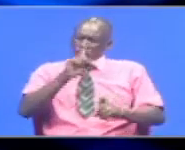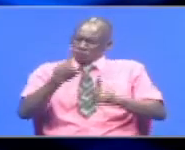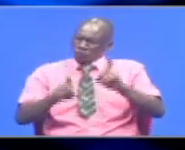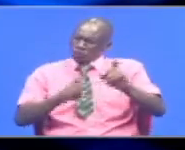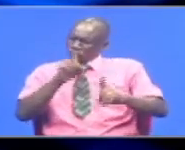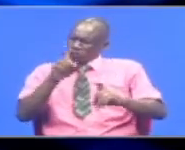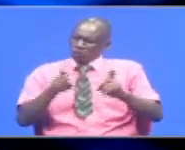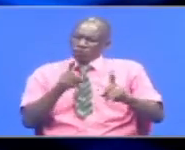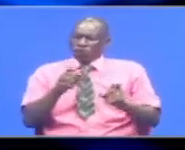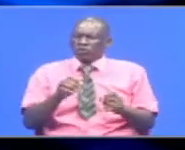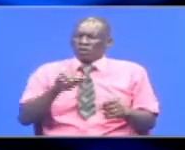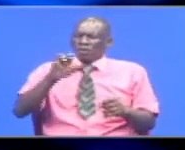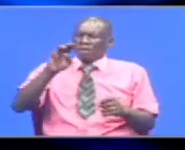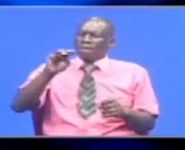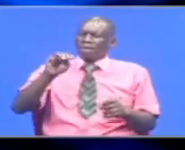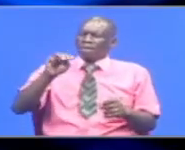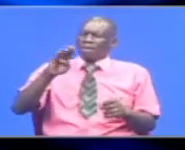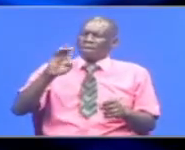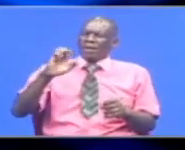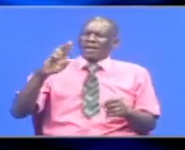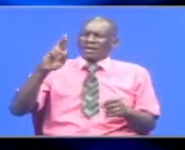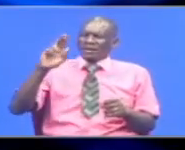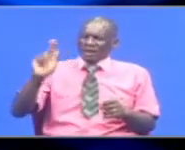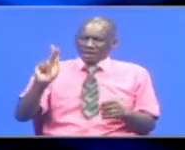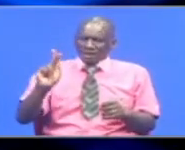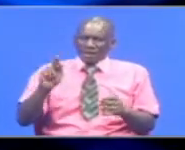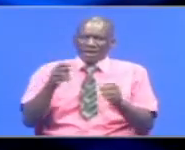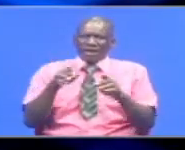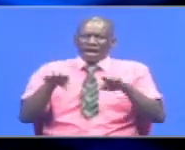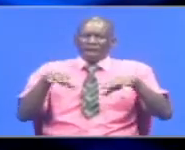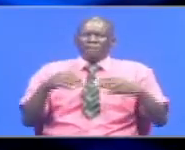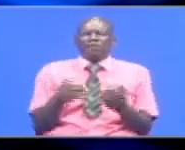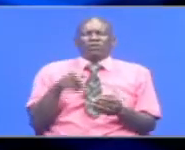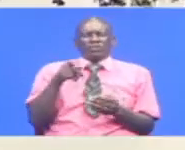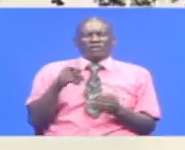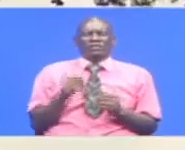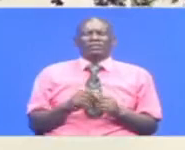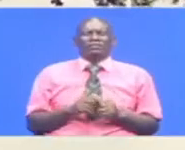la uadilifu wa viongozi na ibara ya 6 ya katiba ya Kenya.